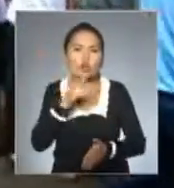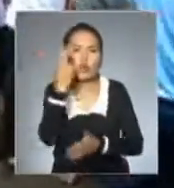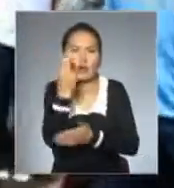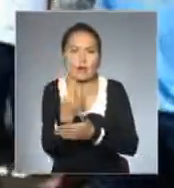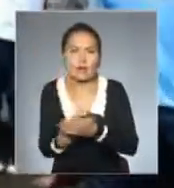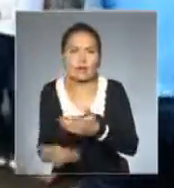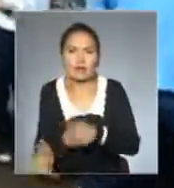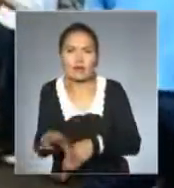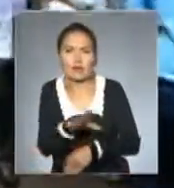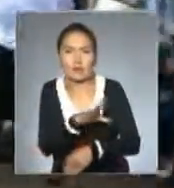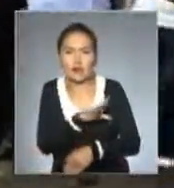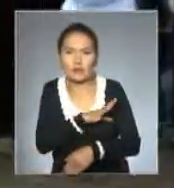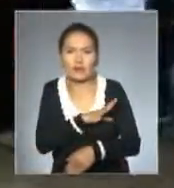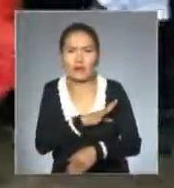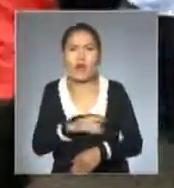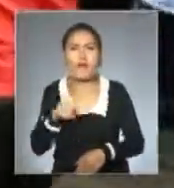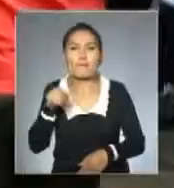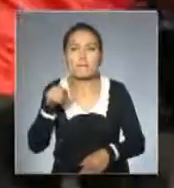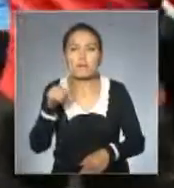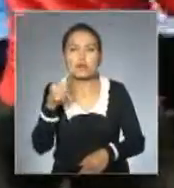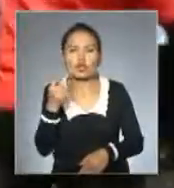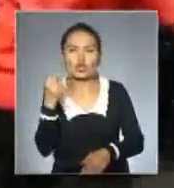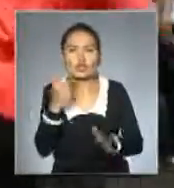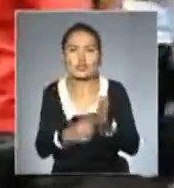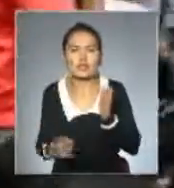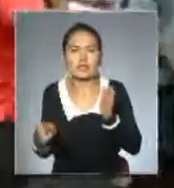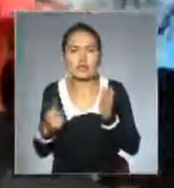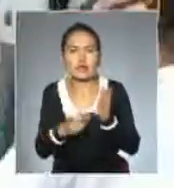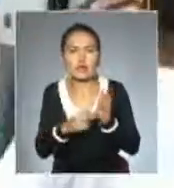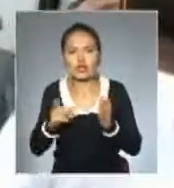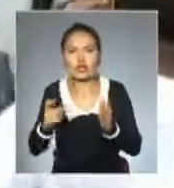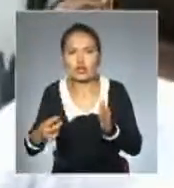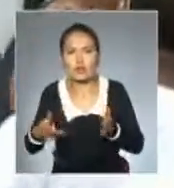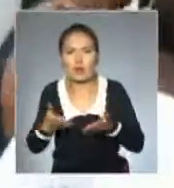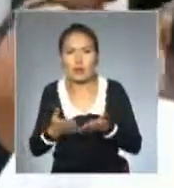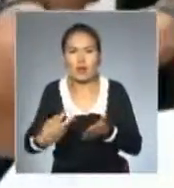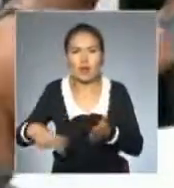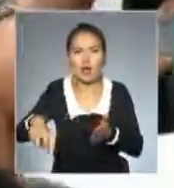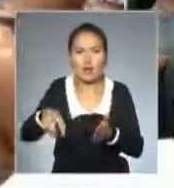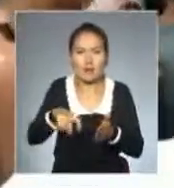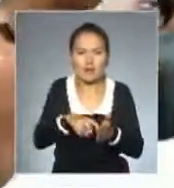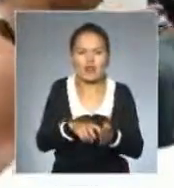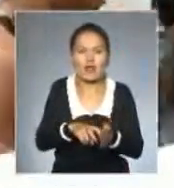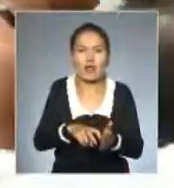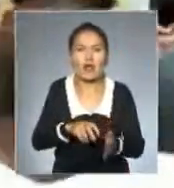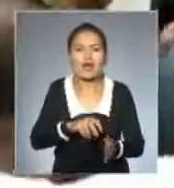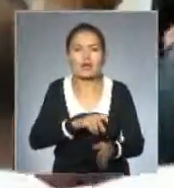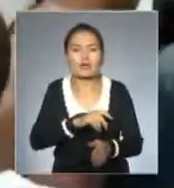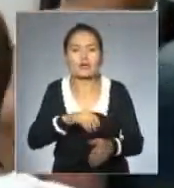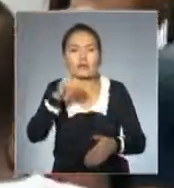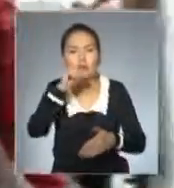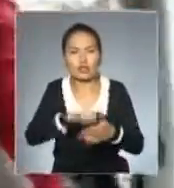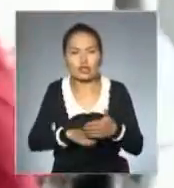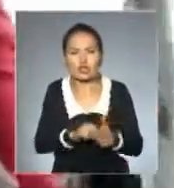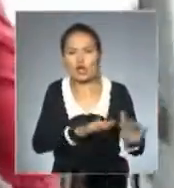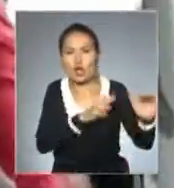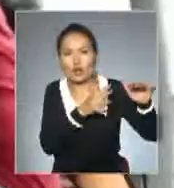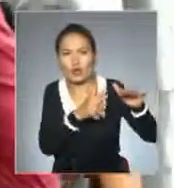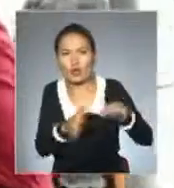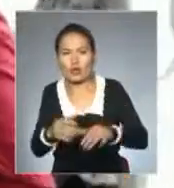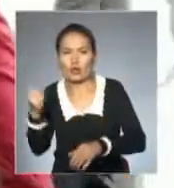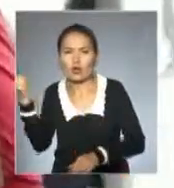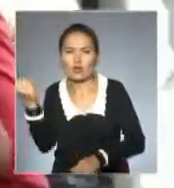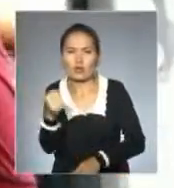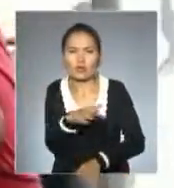кеткен болатын. Алдын ала мәліметтерге қарағанда 187 жолаушысы бар кеме апатына биік толқындар себеп болған. Бірақ жергілікті